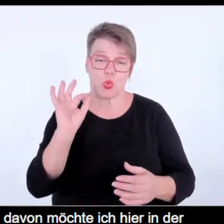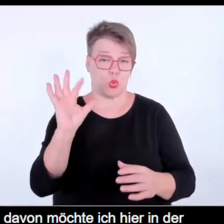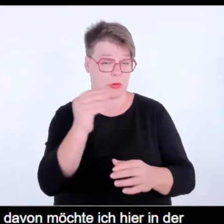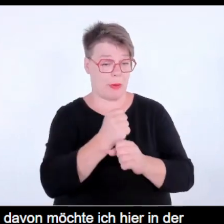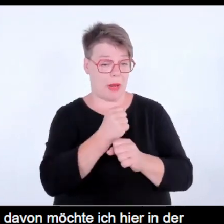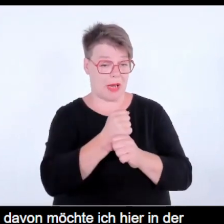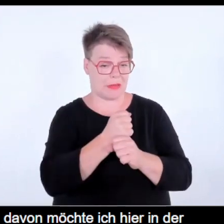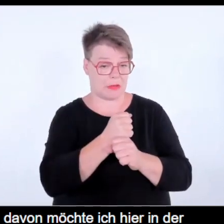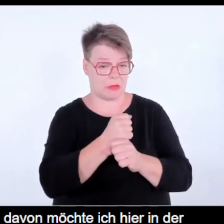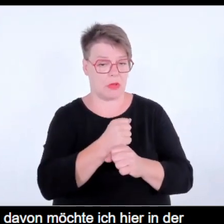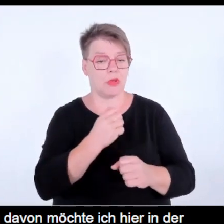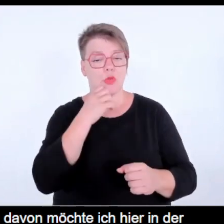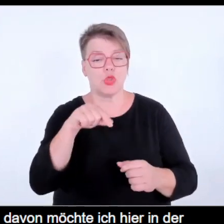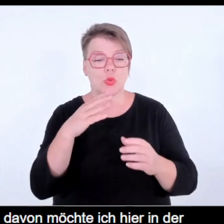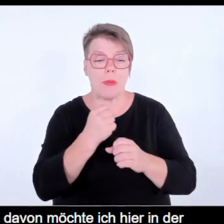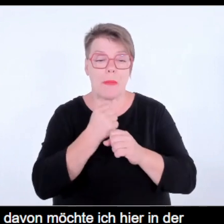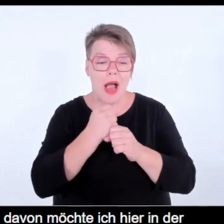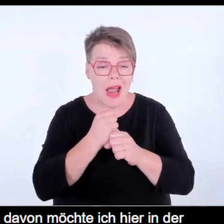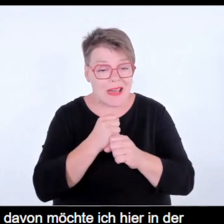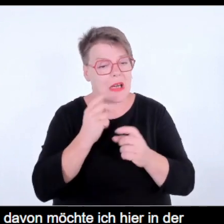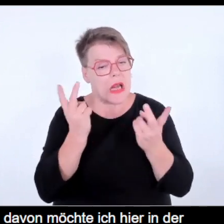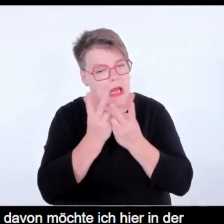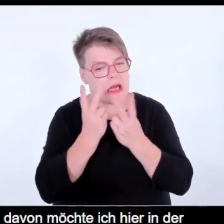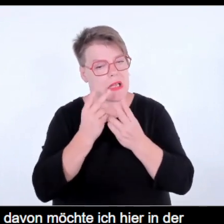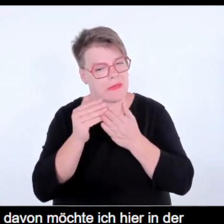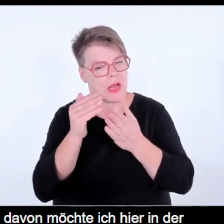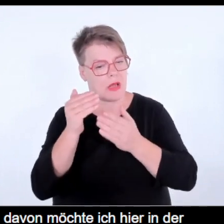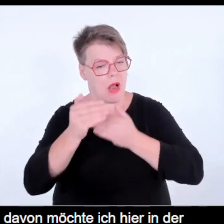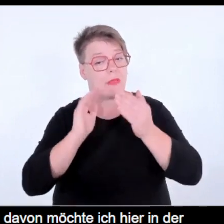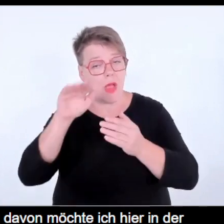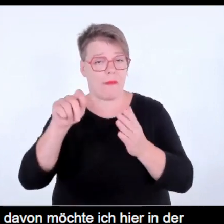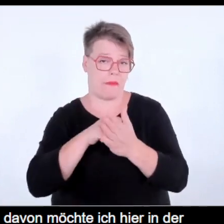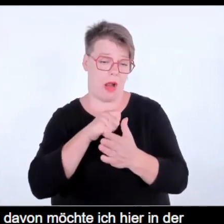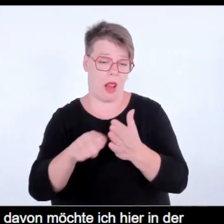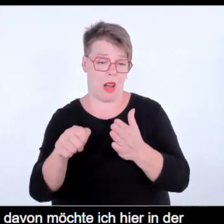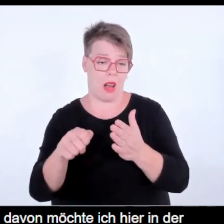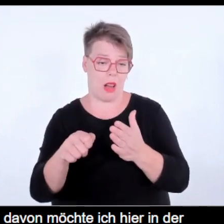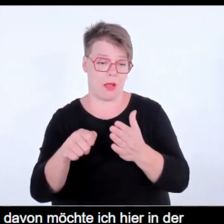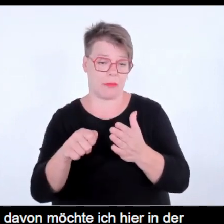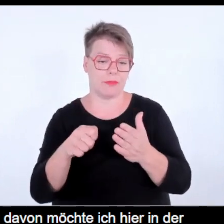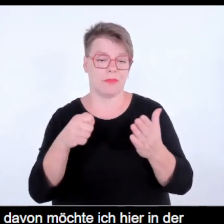Fundamente gibt. Und da gehört nicht nur diese Pressekonferenz, sondern auch die bayerische Staatsregierung dazu. Vielen Dank.